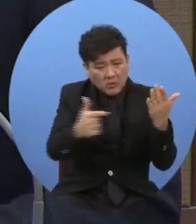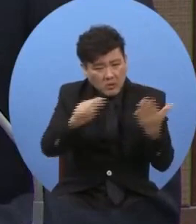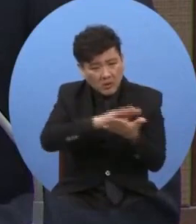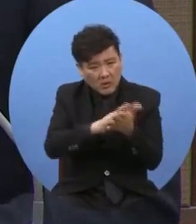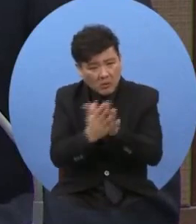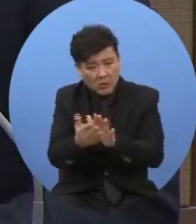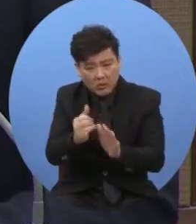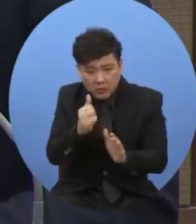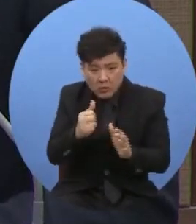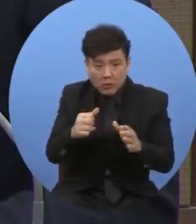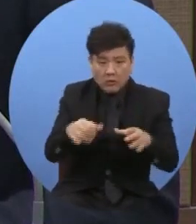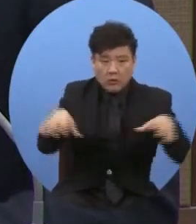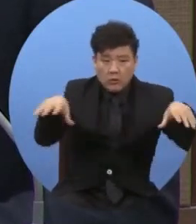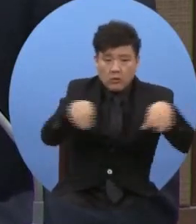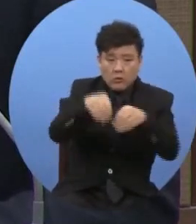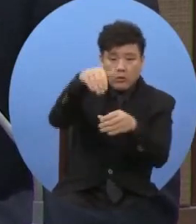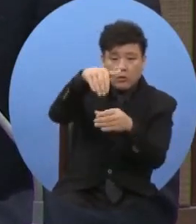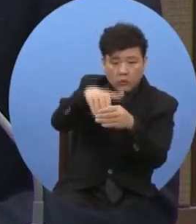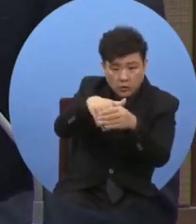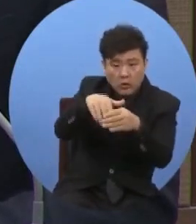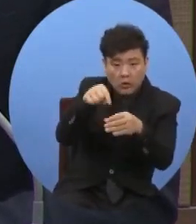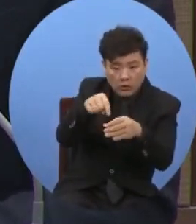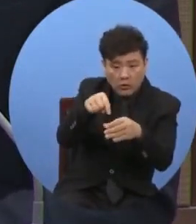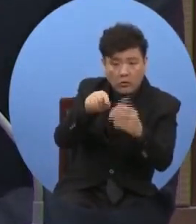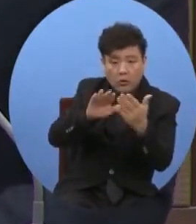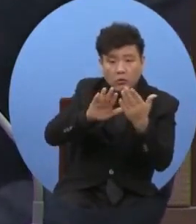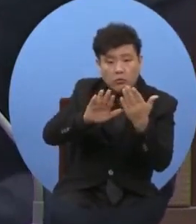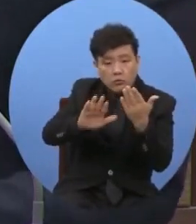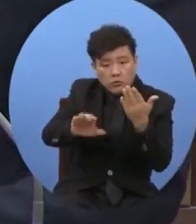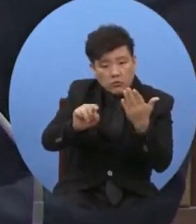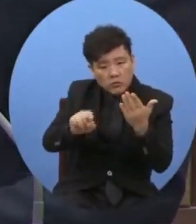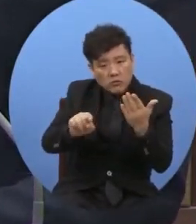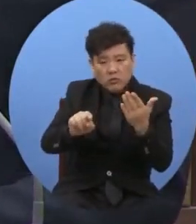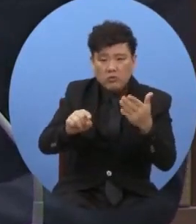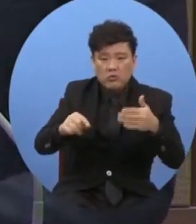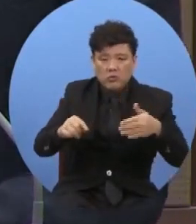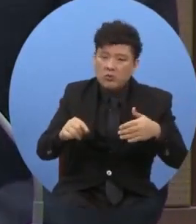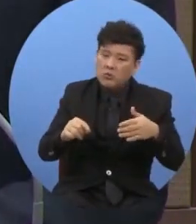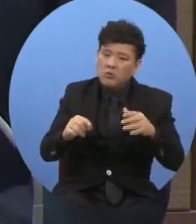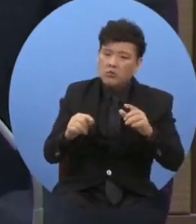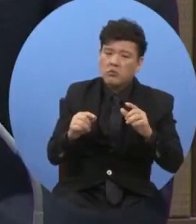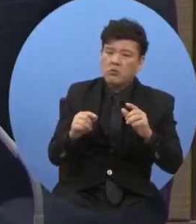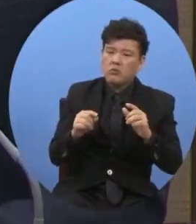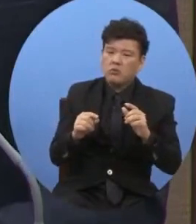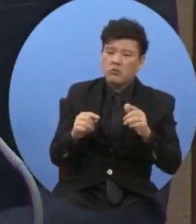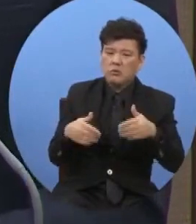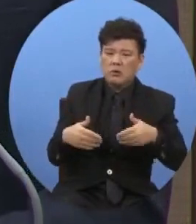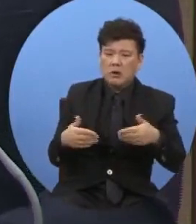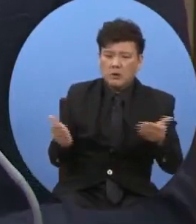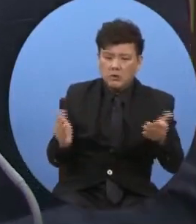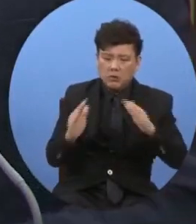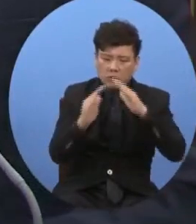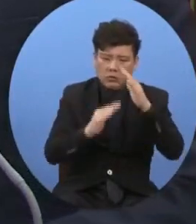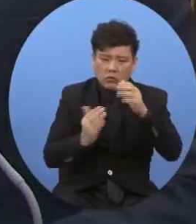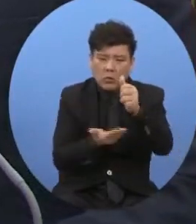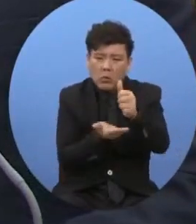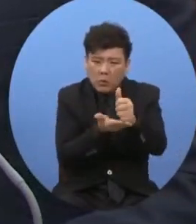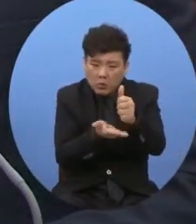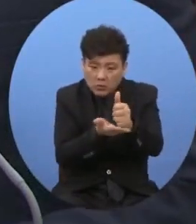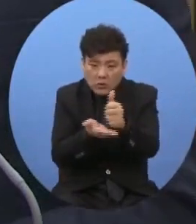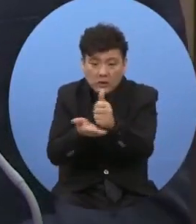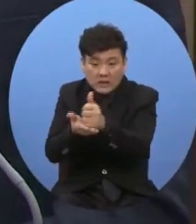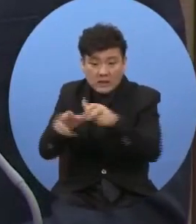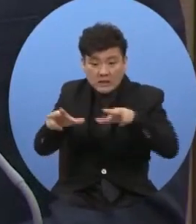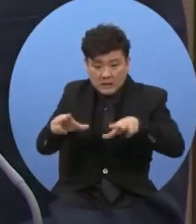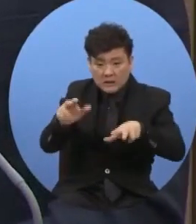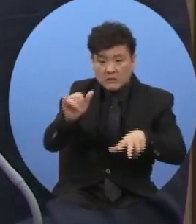들어요. 총선 이후까지 지금 흘러가는 걸 보면 총선 이후까지 꼭 갈 것 같지 않습니다. 이제 속속 공천이 이루어지고 있는데요.